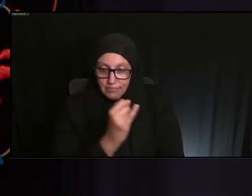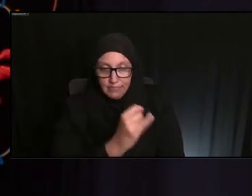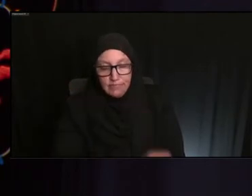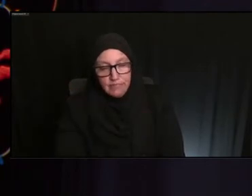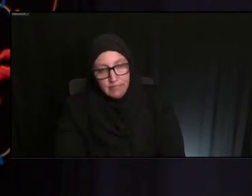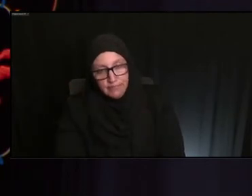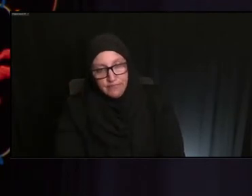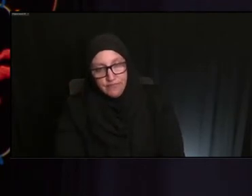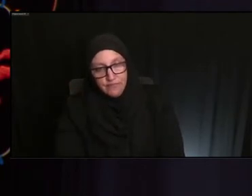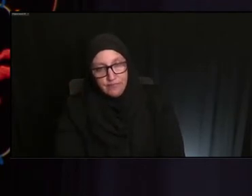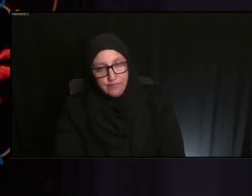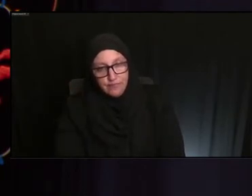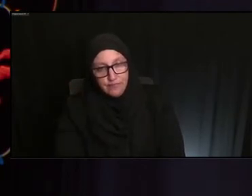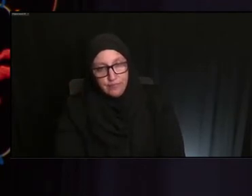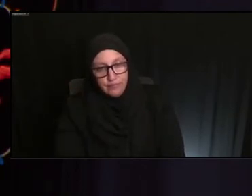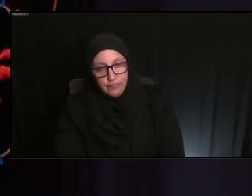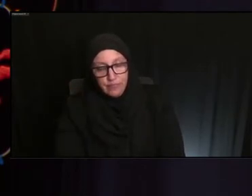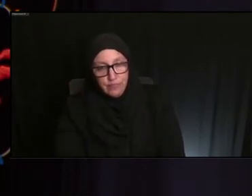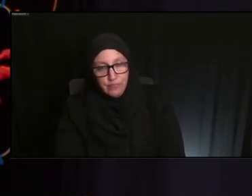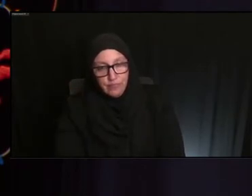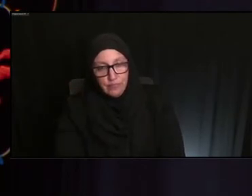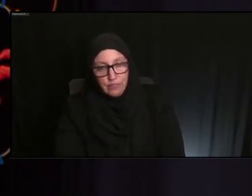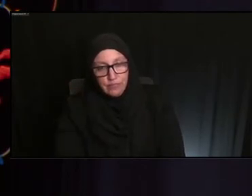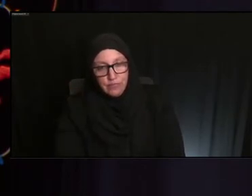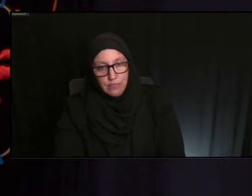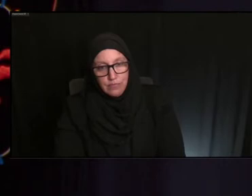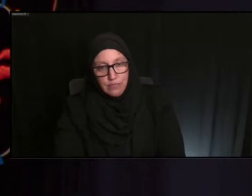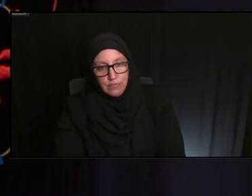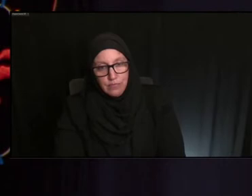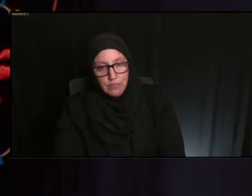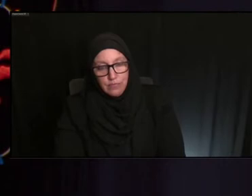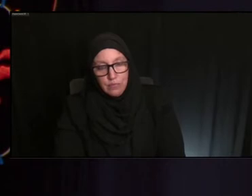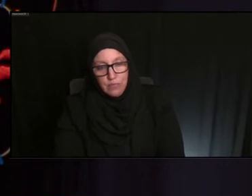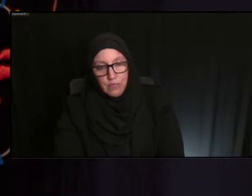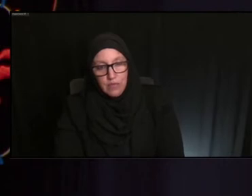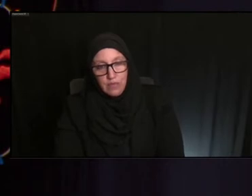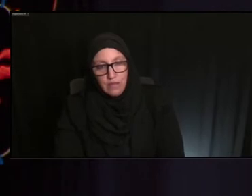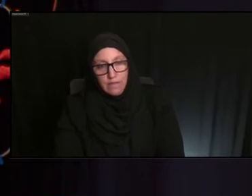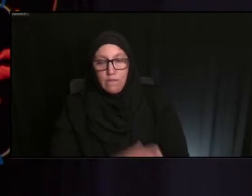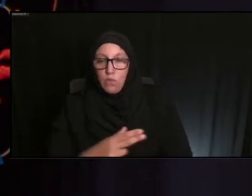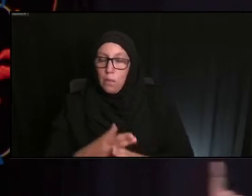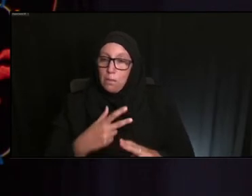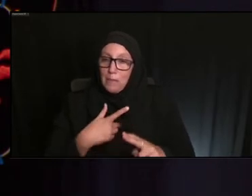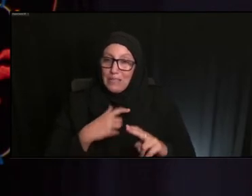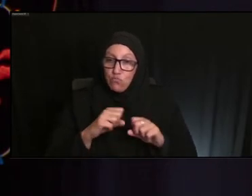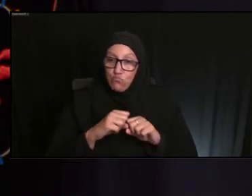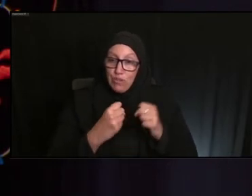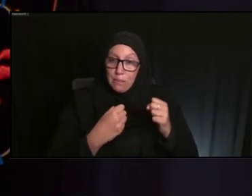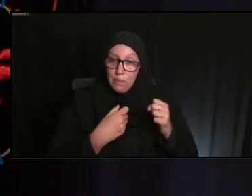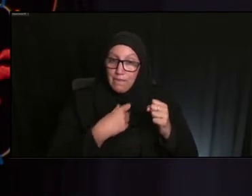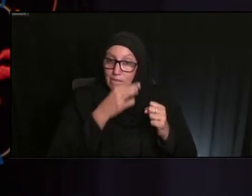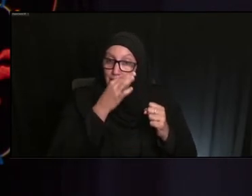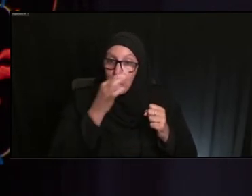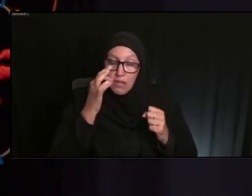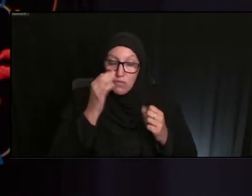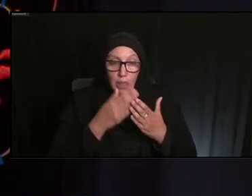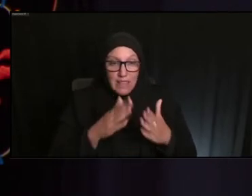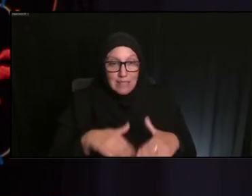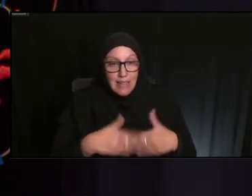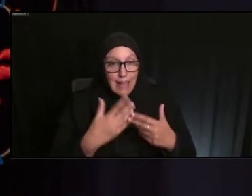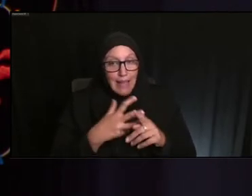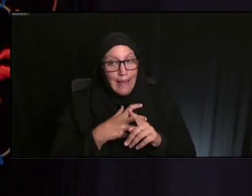وَلَا يَعْبَدَ اللَّهِ. For me to break my fast on this day and do qada for this day